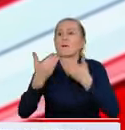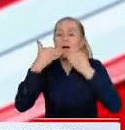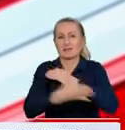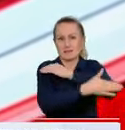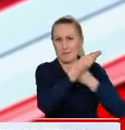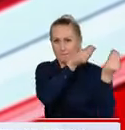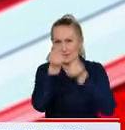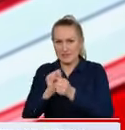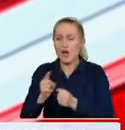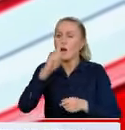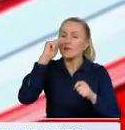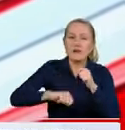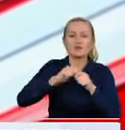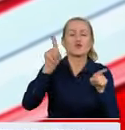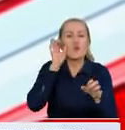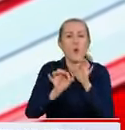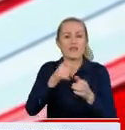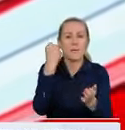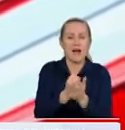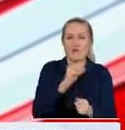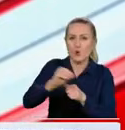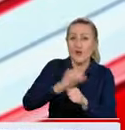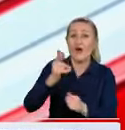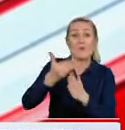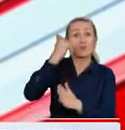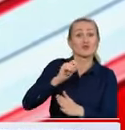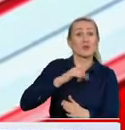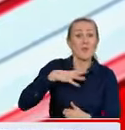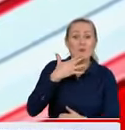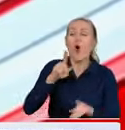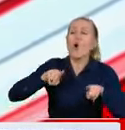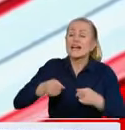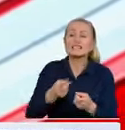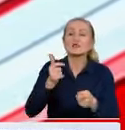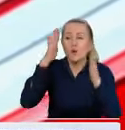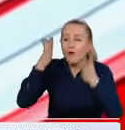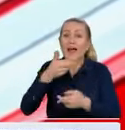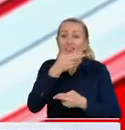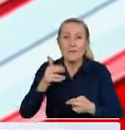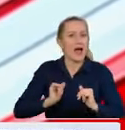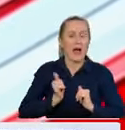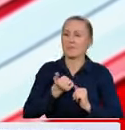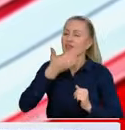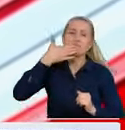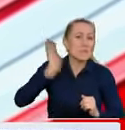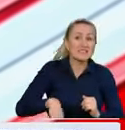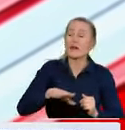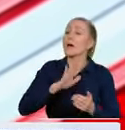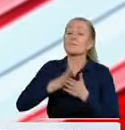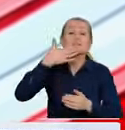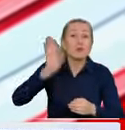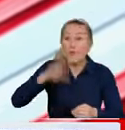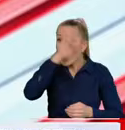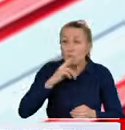uszczelnić prawo oświatowe, tak żeby, jak powiedziałem w poprzedniej rundzie, organizacje zajmujące się tą tematyką nie wchodziły bez zgody i wiedzy rodziców do